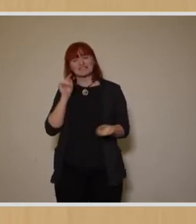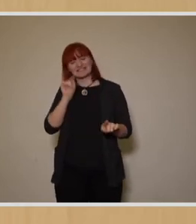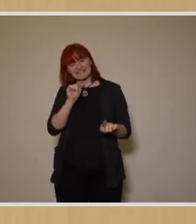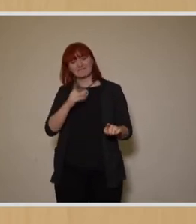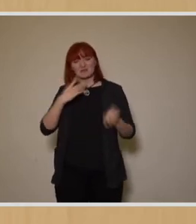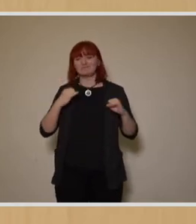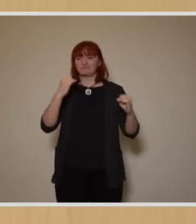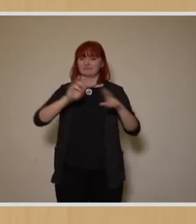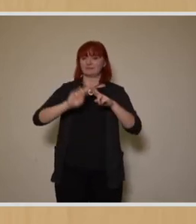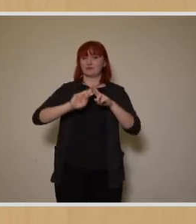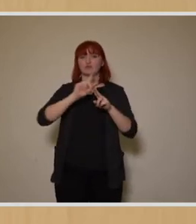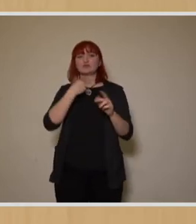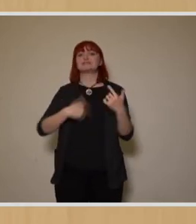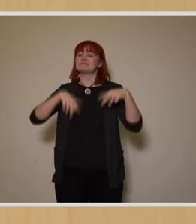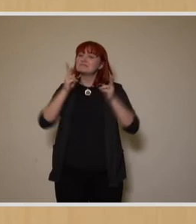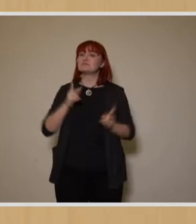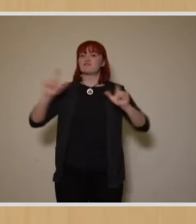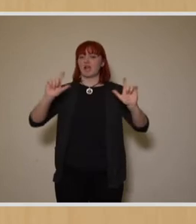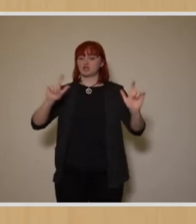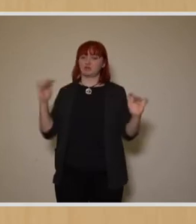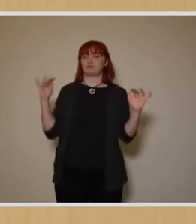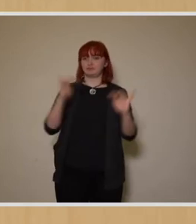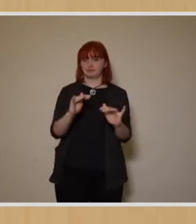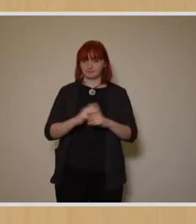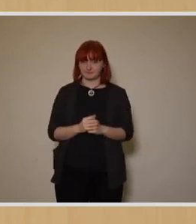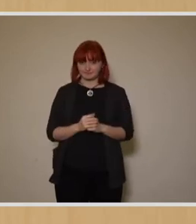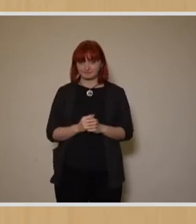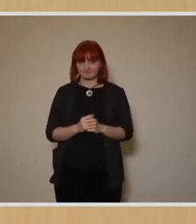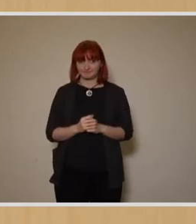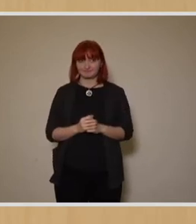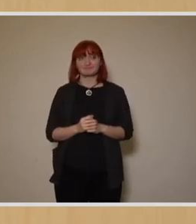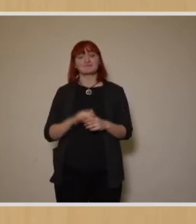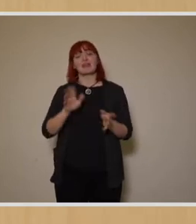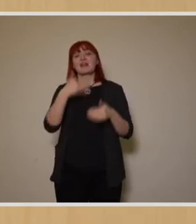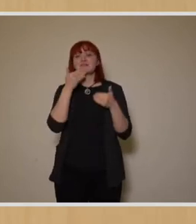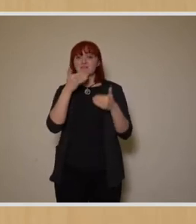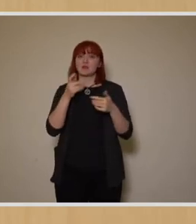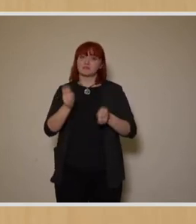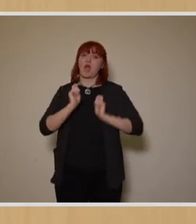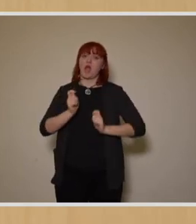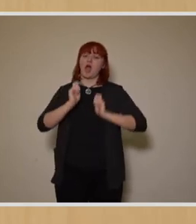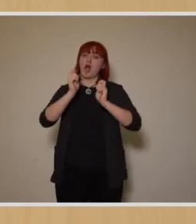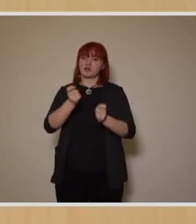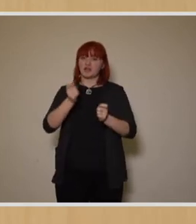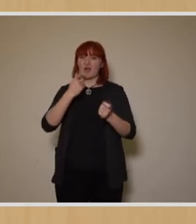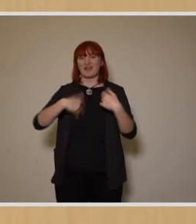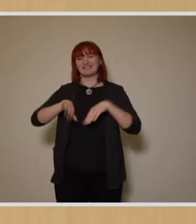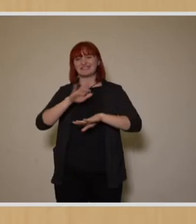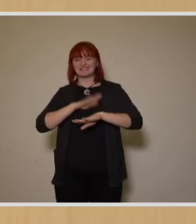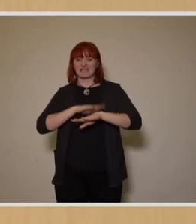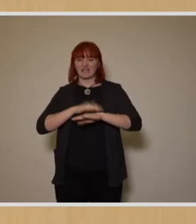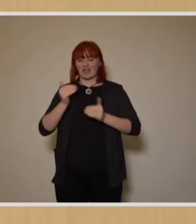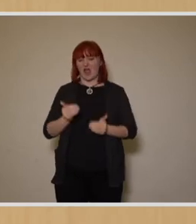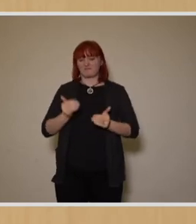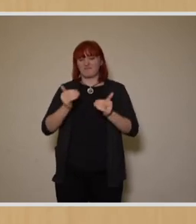eine Präsenzveranstaltung begeben. Wir begrüßen diesen eingebrachten Antrag, auch wenn die zeitliche Abfolge es